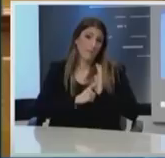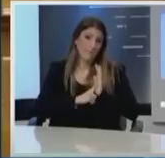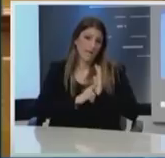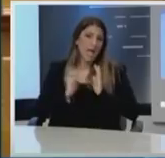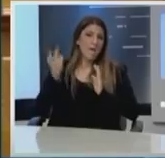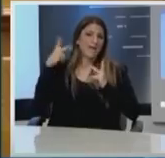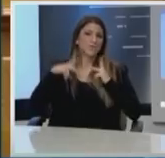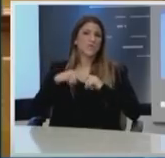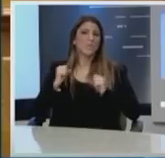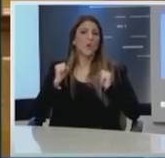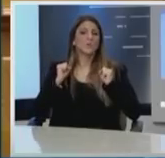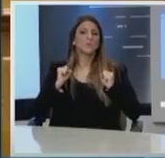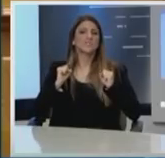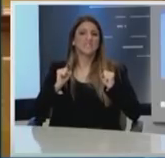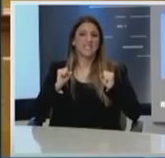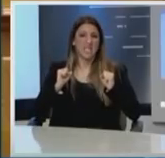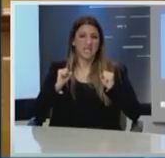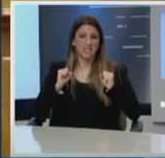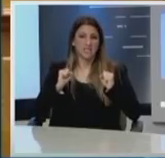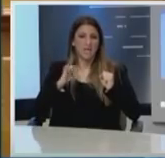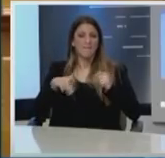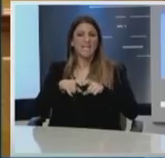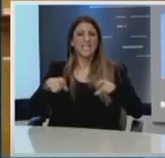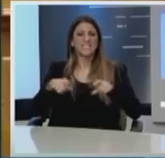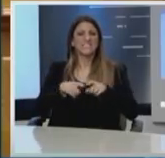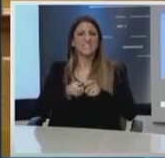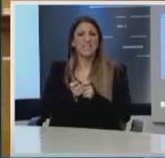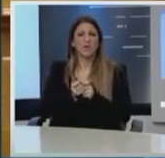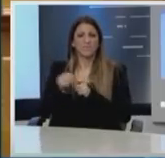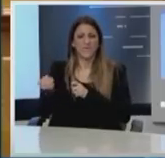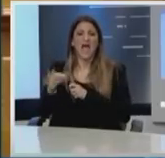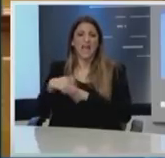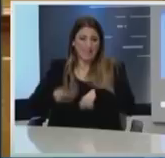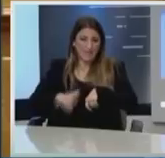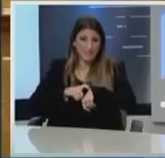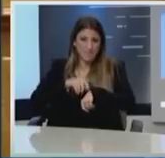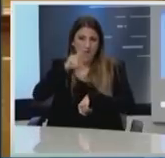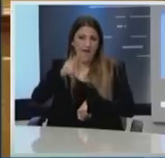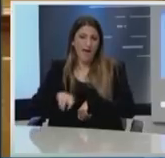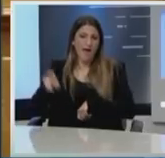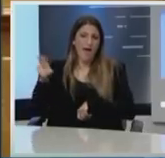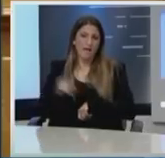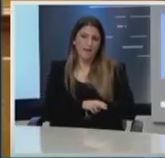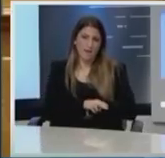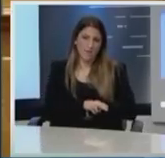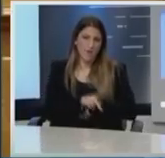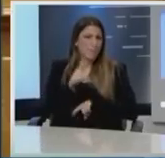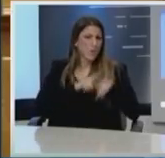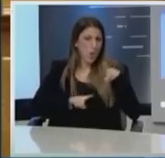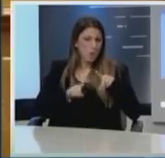Πρώην Υπουργός Υγείας δεν είχε βγάλει και εισιτήριο να πάει. Και τελευταία στιγμή το ακύρωσε. Και αναφέρομαι στον κύριο